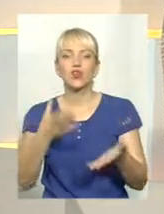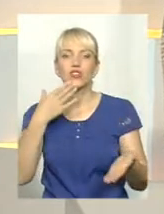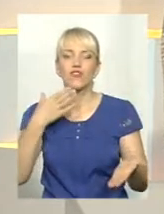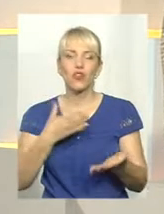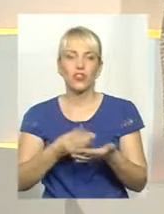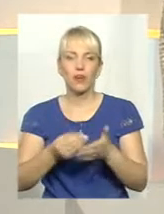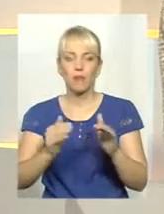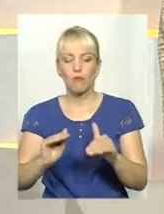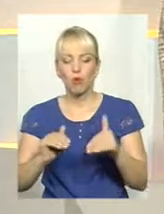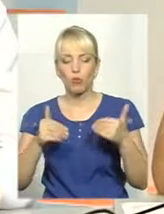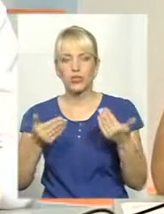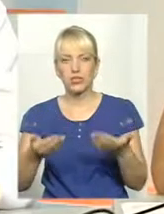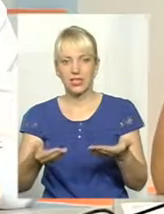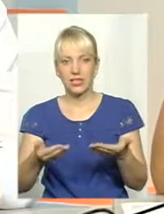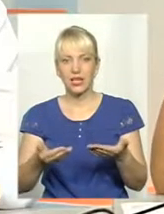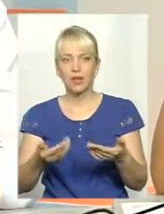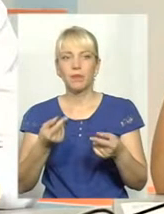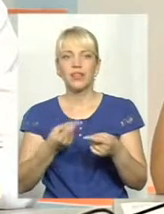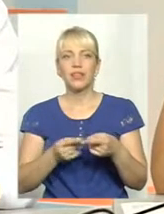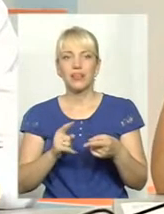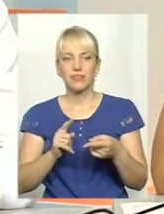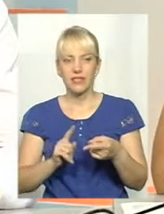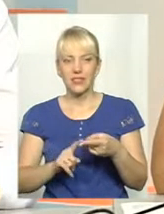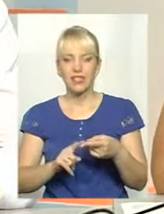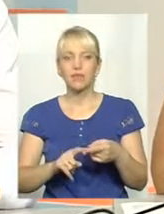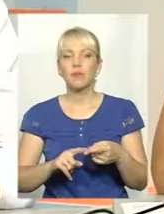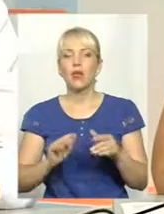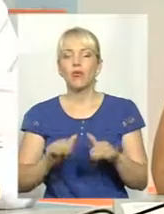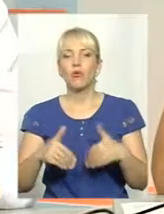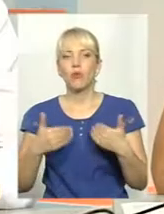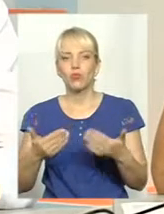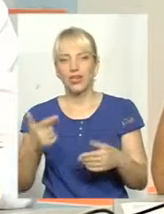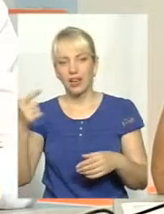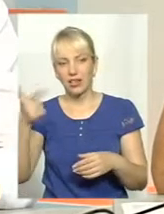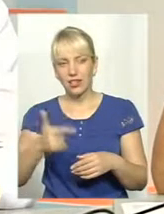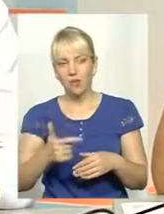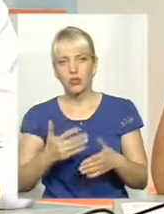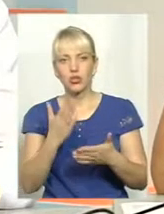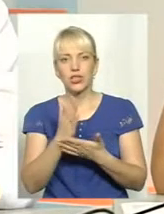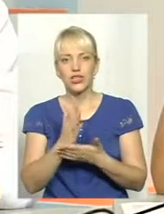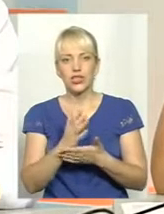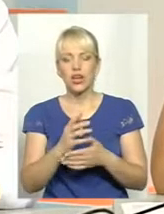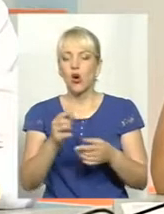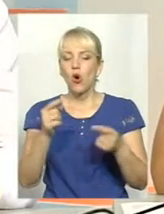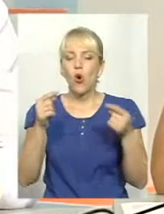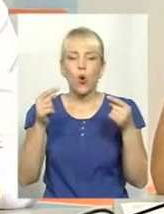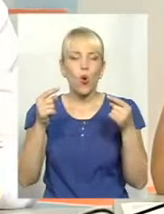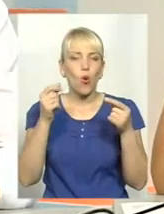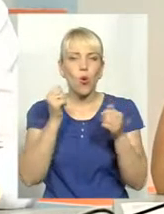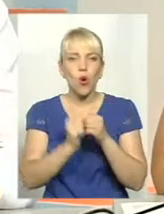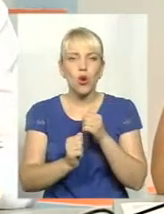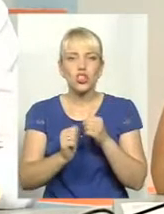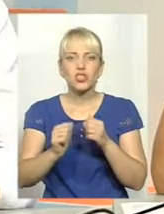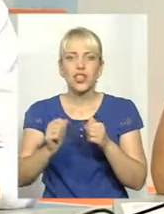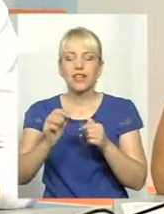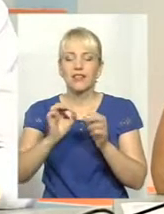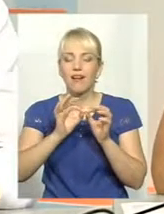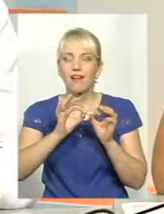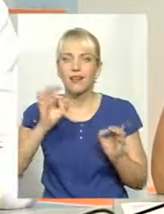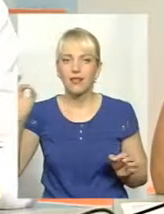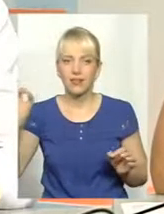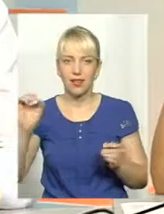або які є професіоналами і компетентними в цій роботі. І, як правило, ці компанії, вони дають свої